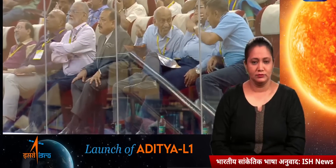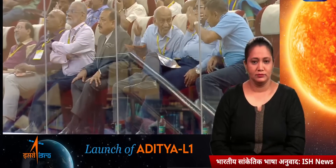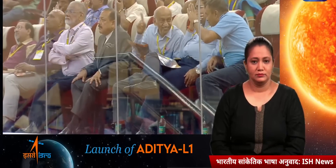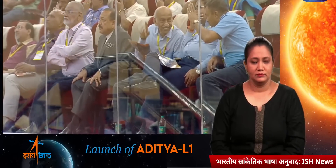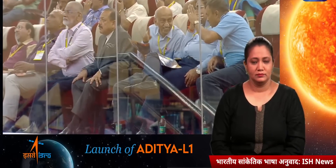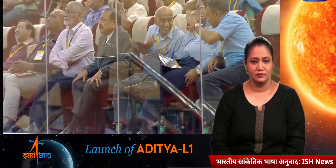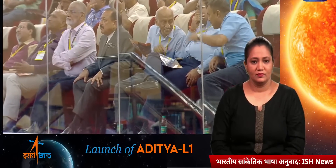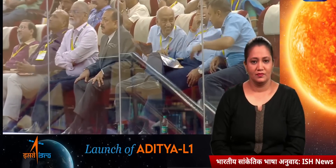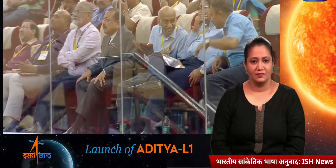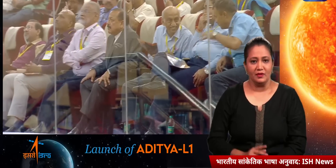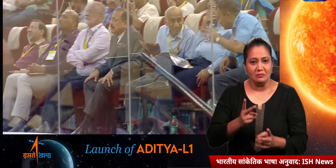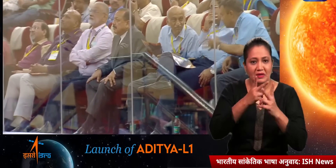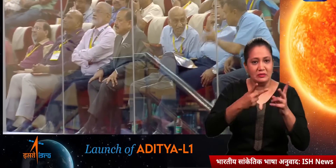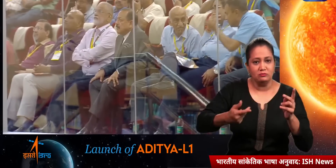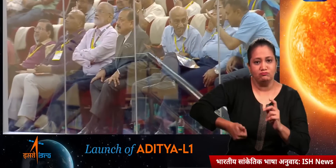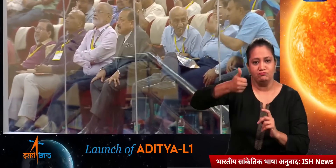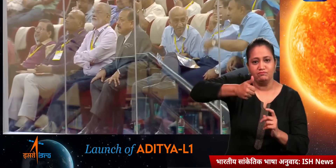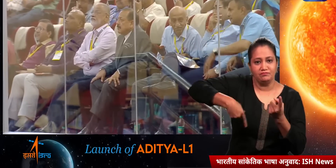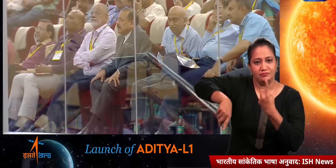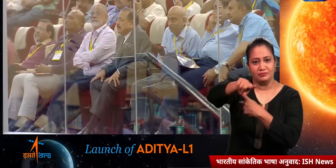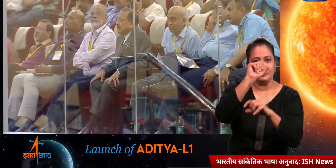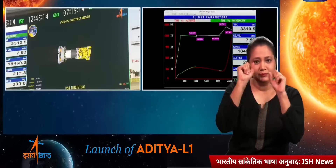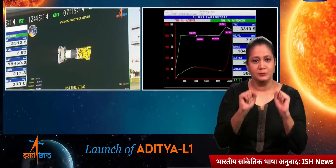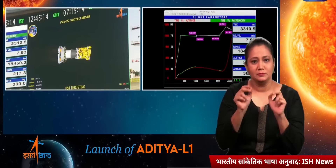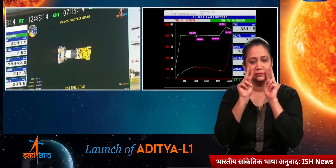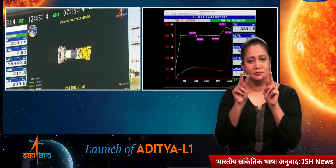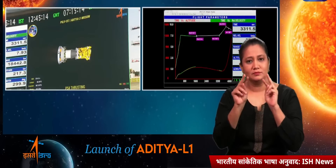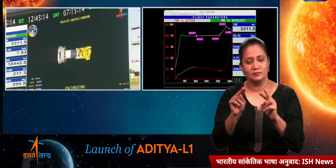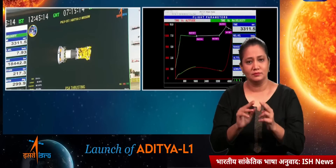वरिष्ठ गणमान्य व्यक्ति यहाँ